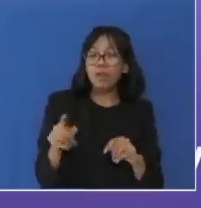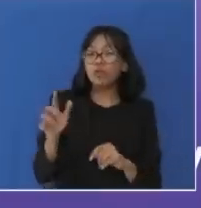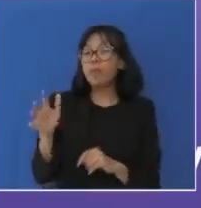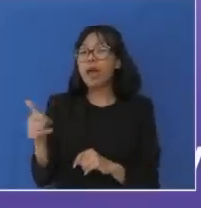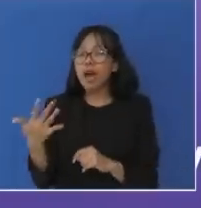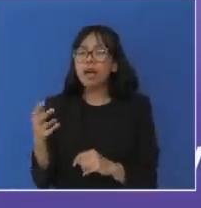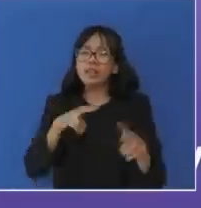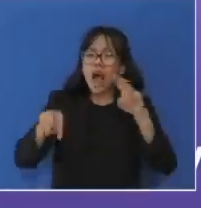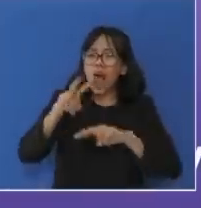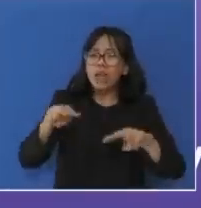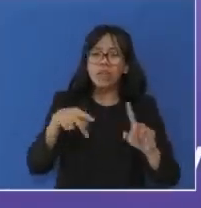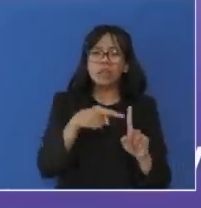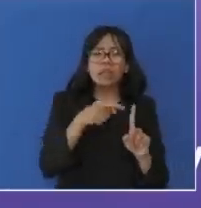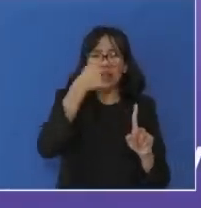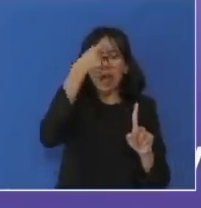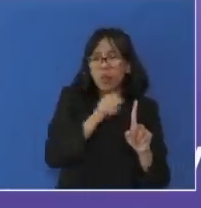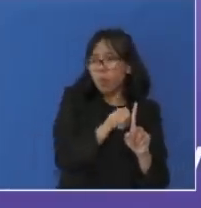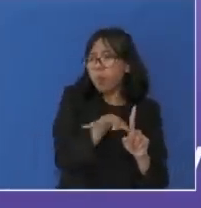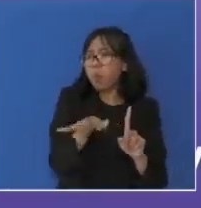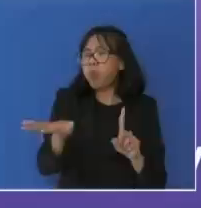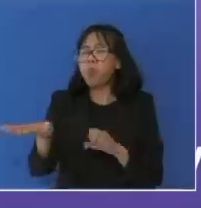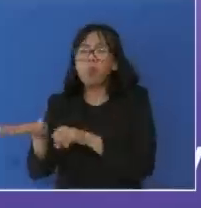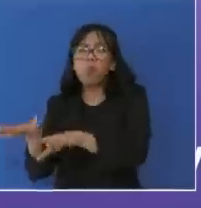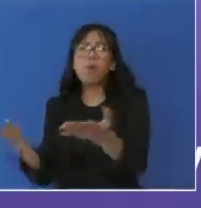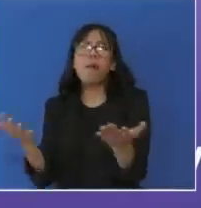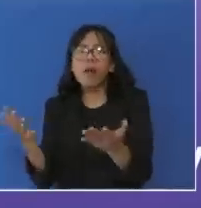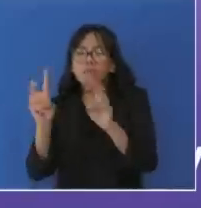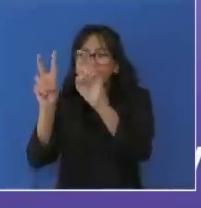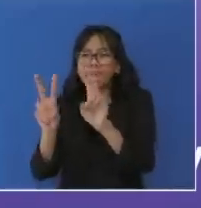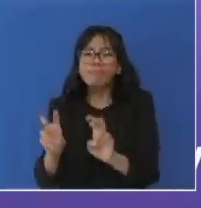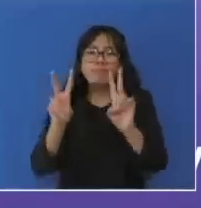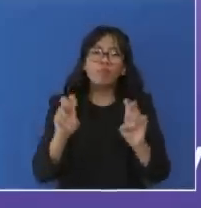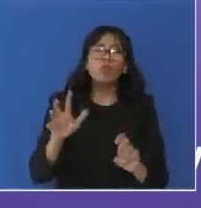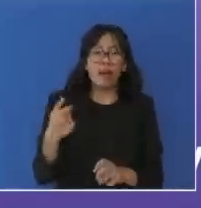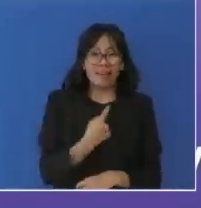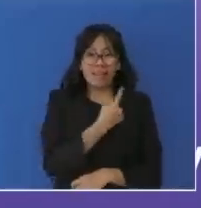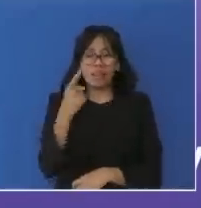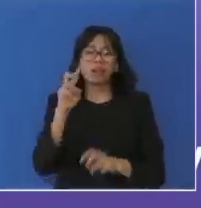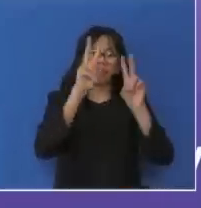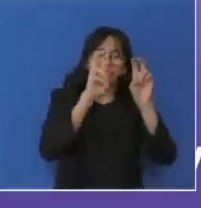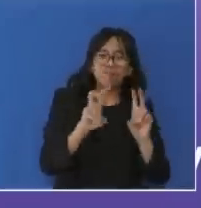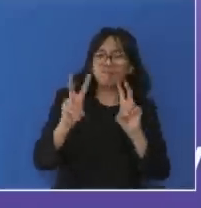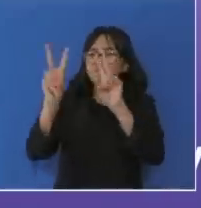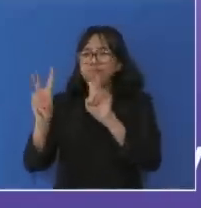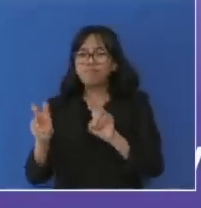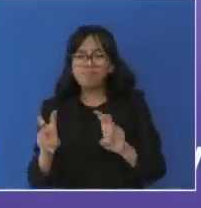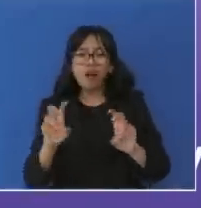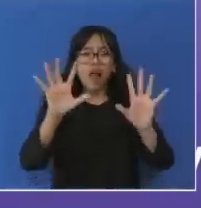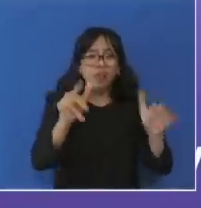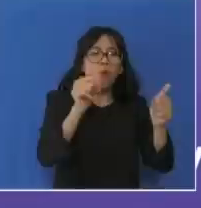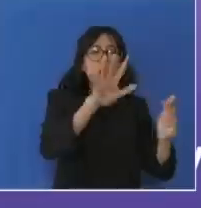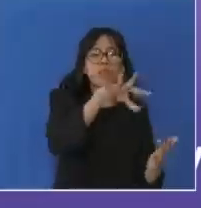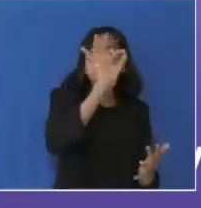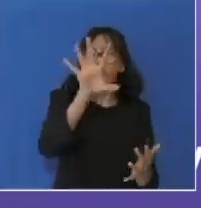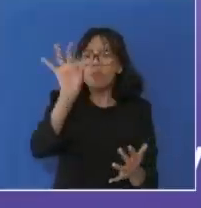melakukan penelusuran kontak agar di luar kita terus-menerus bisa mencari menemukan